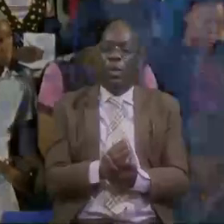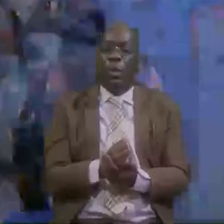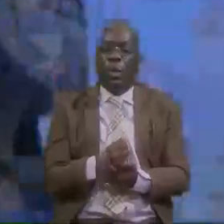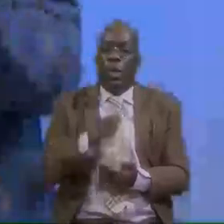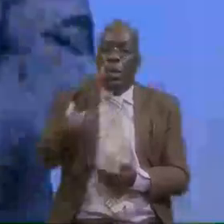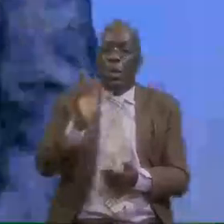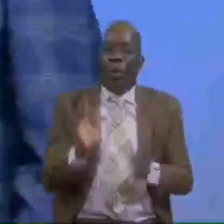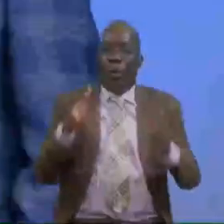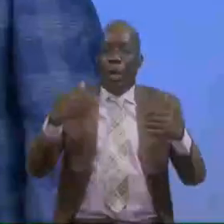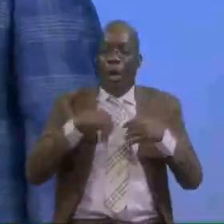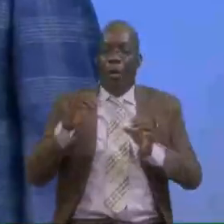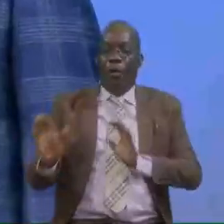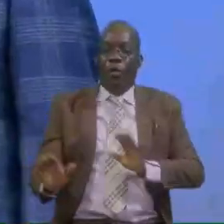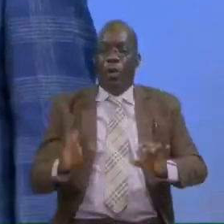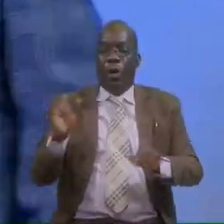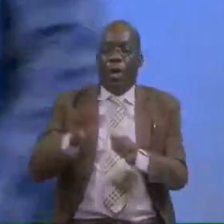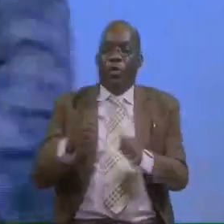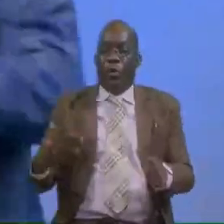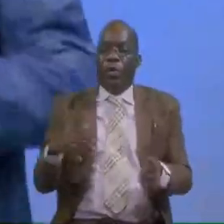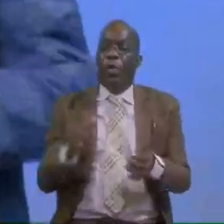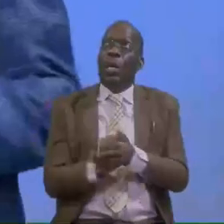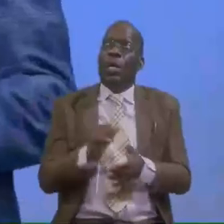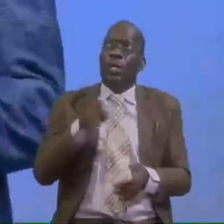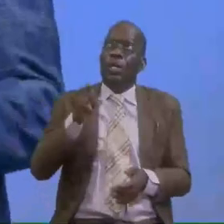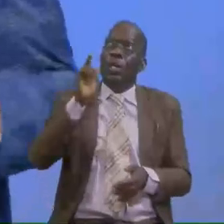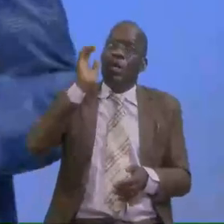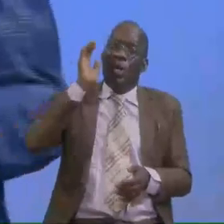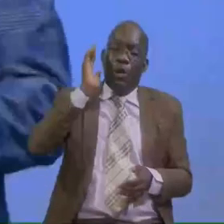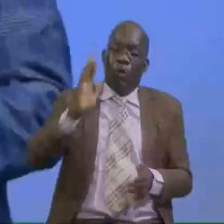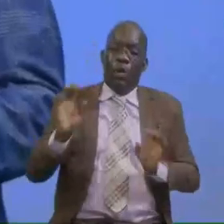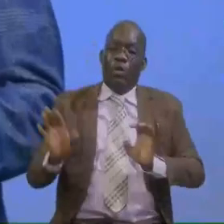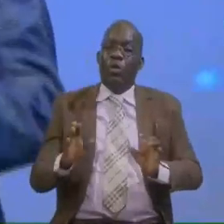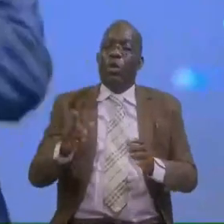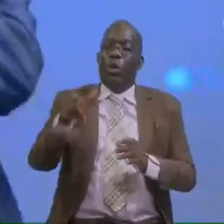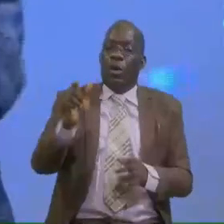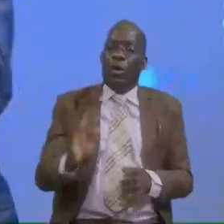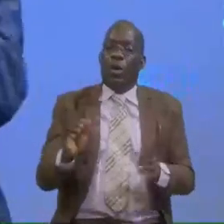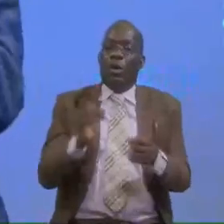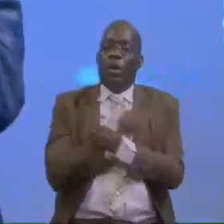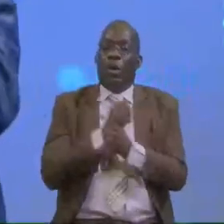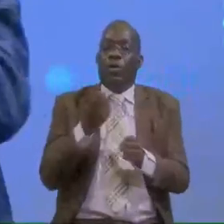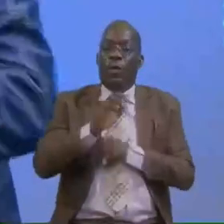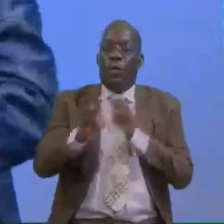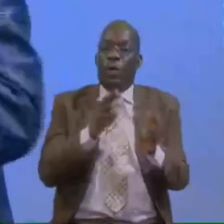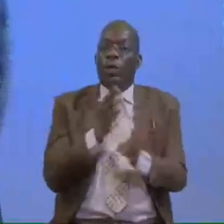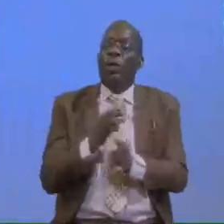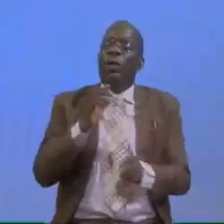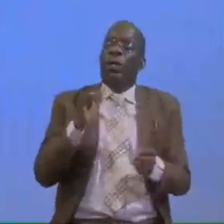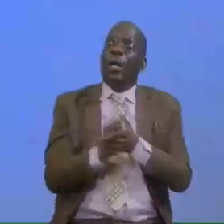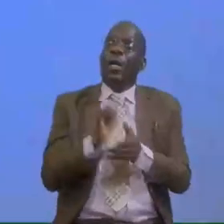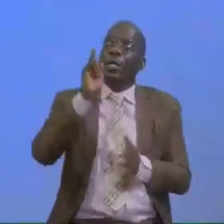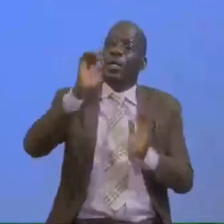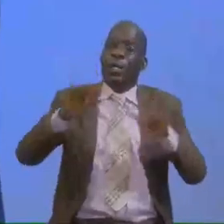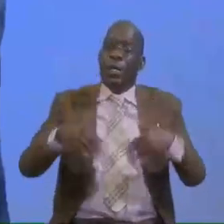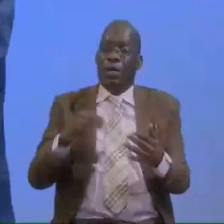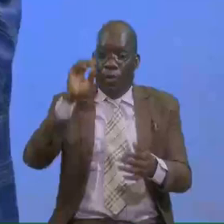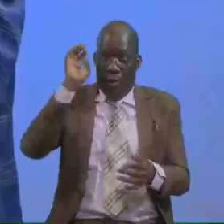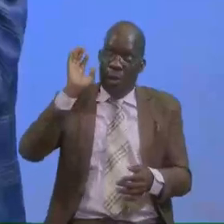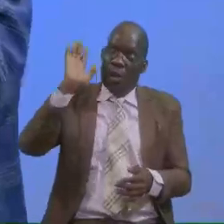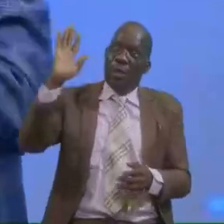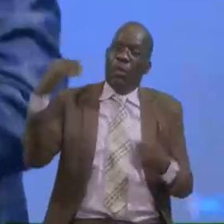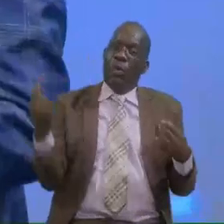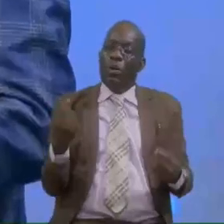Dieu a déjà fait tout ce qu'il faut, car Dieu a tant aimé le monde qu'il a donné son Fils unique afin que quiconque